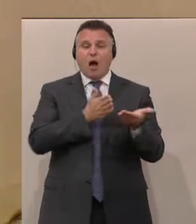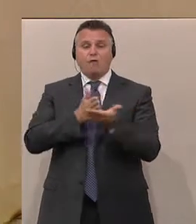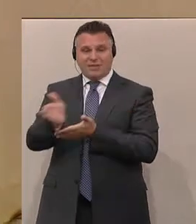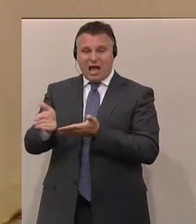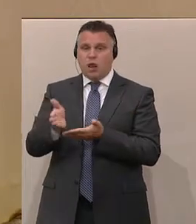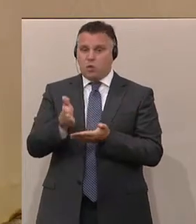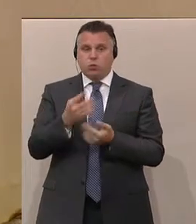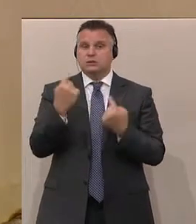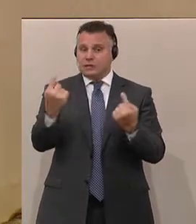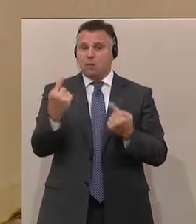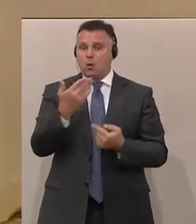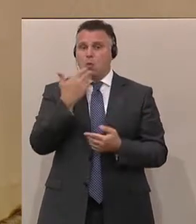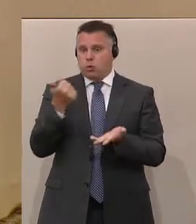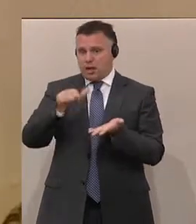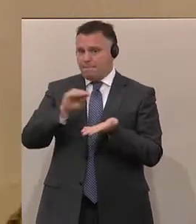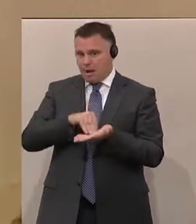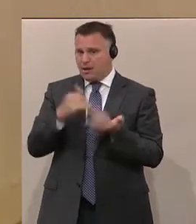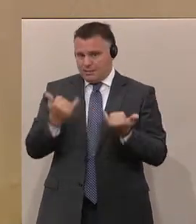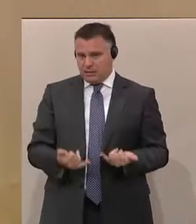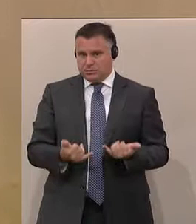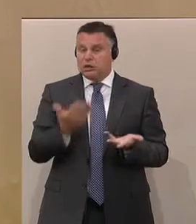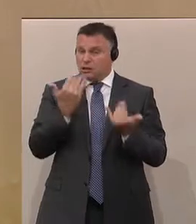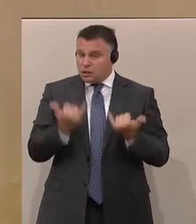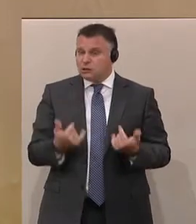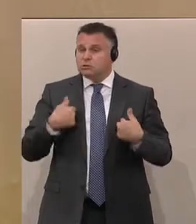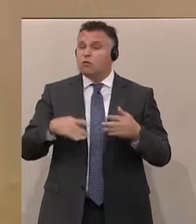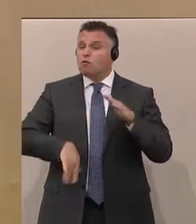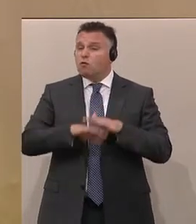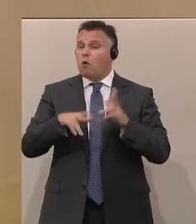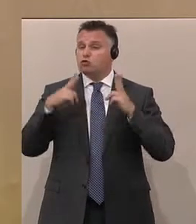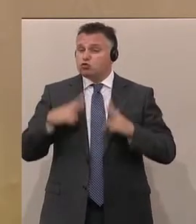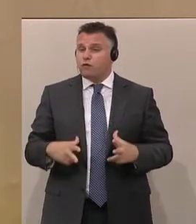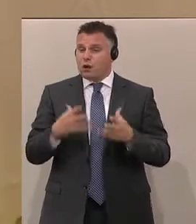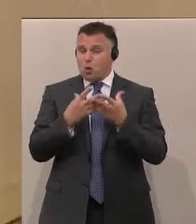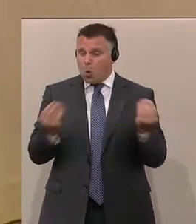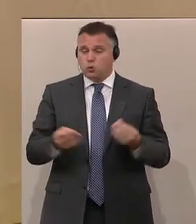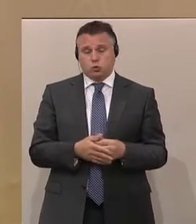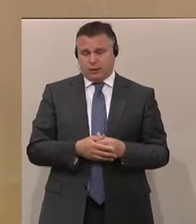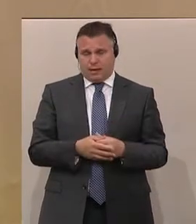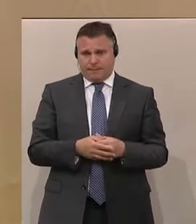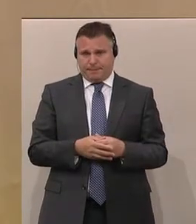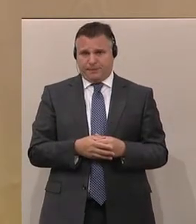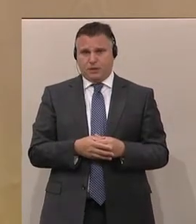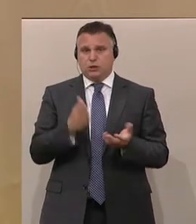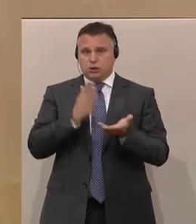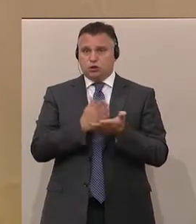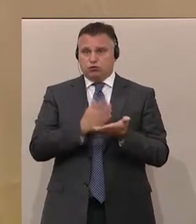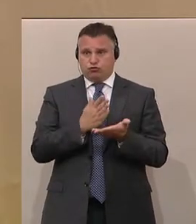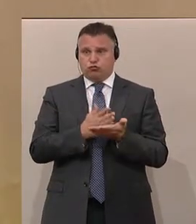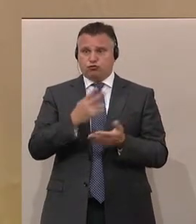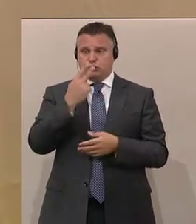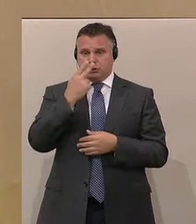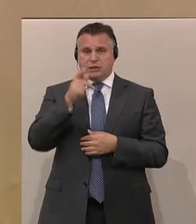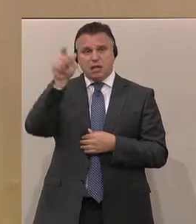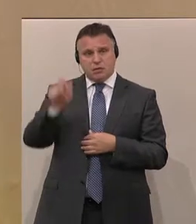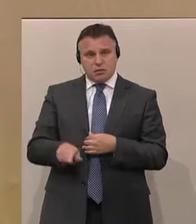Beginn an nicht garantiert war. Wir sind auch jetzt noch nicht voll und ganz zufrieden damit, wie es gelöst worden ist. Weil man natürlich sieht, dass